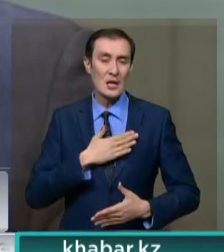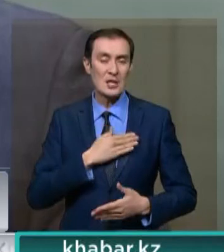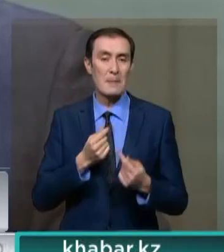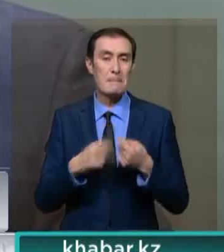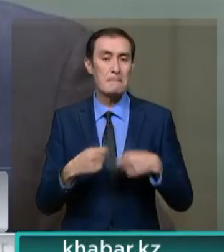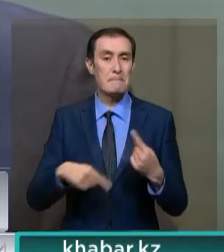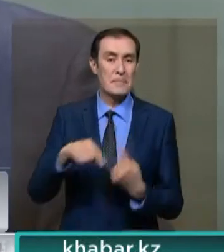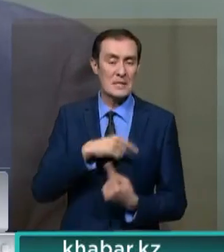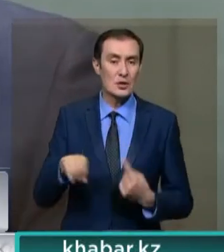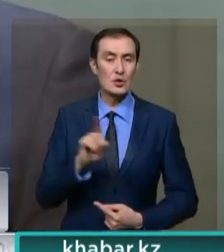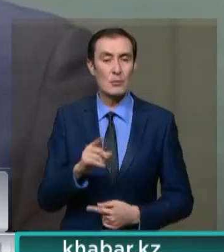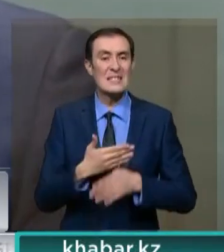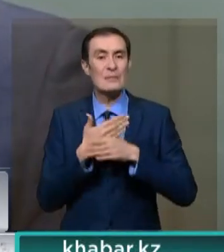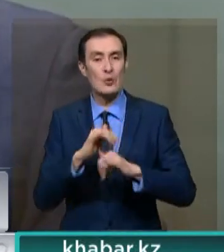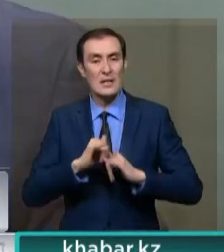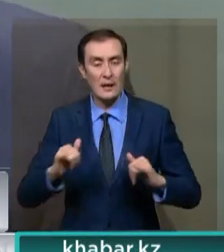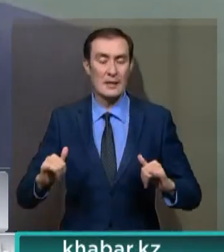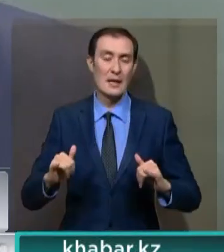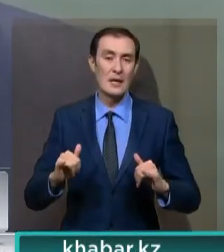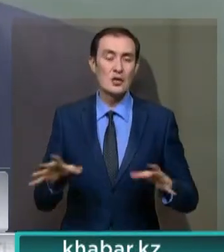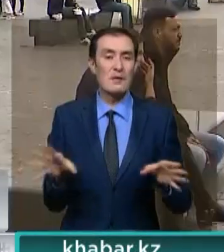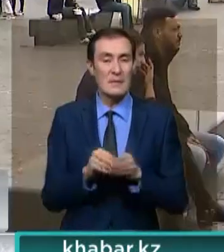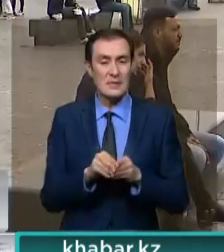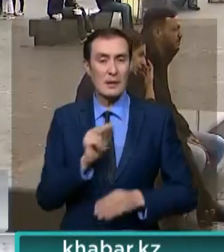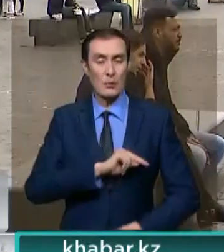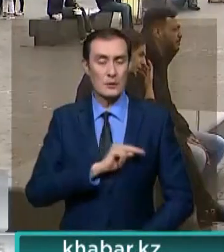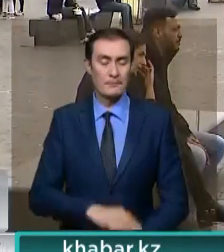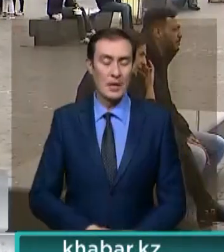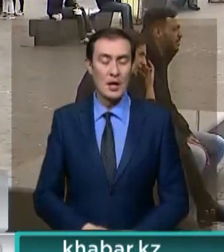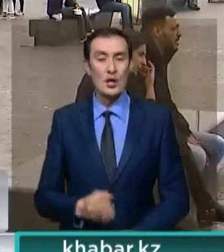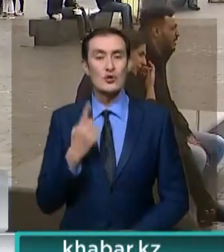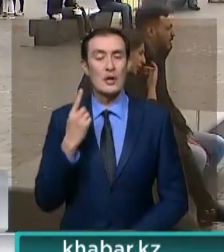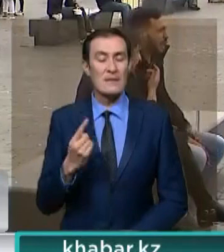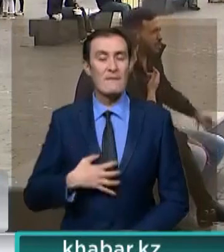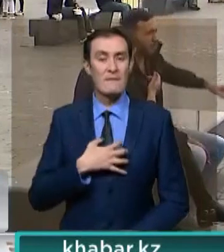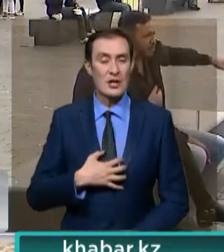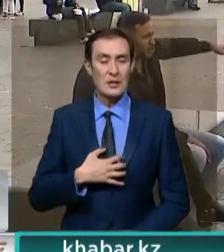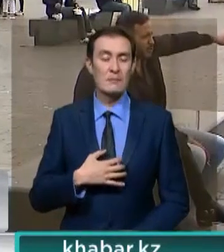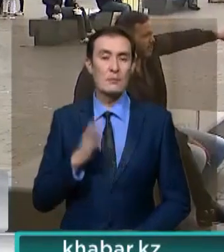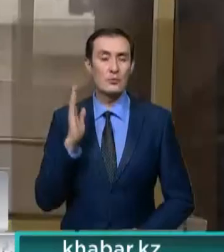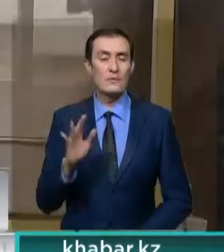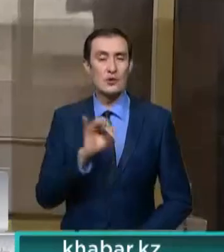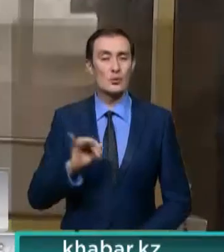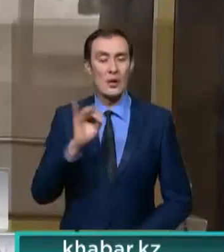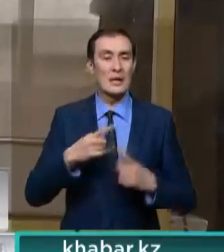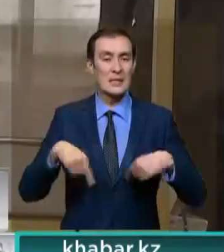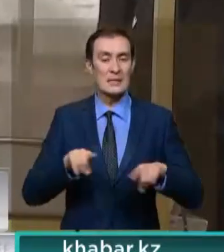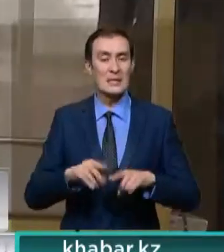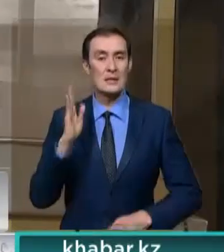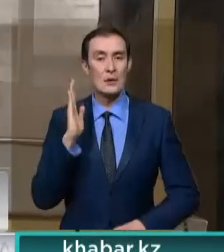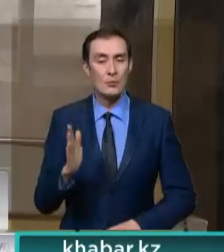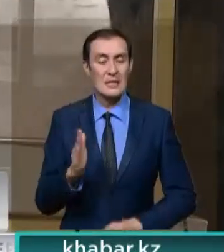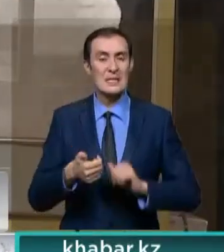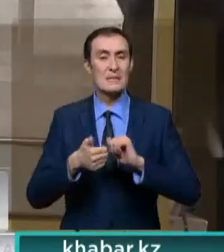бизнеса, для стимулирования их к совместным проектам. Еще одним значимым событием в истории организации